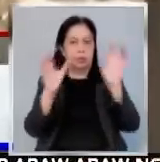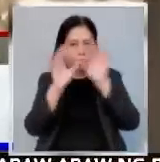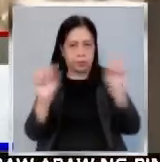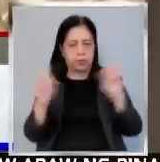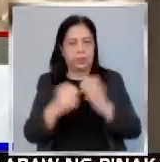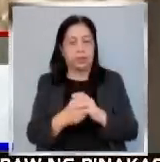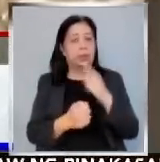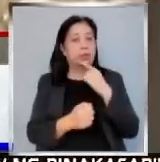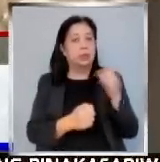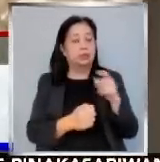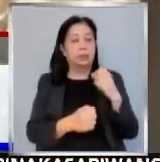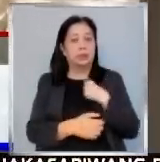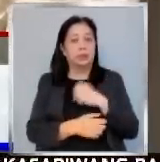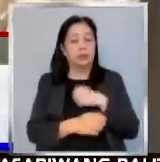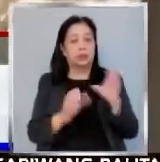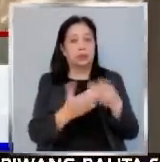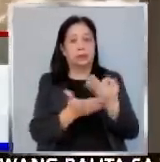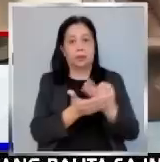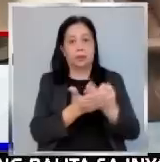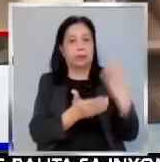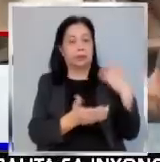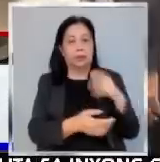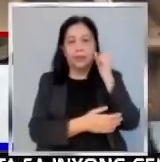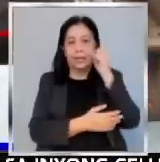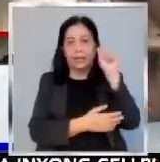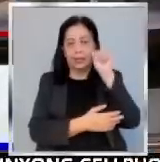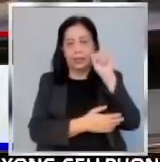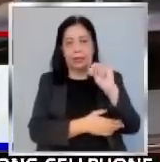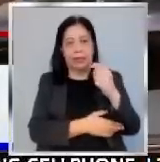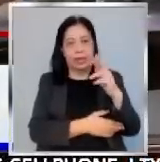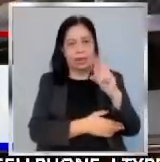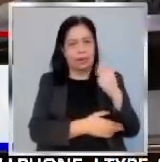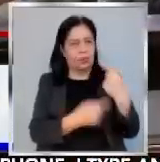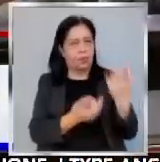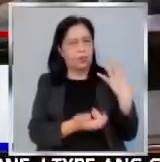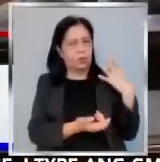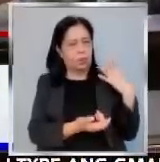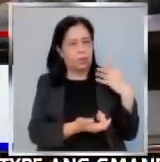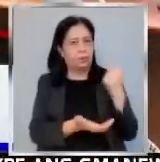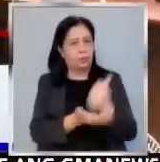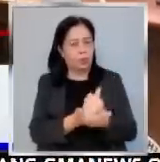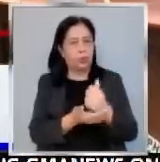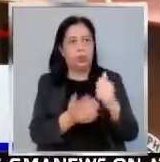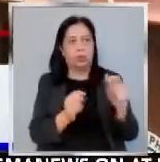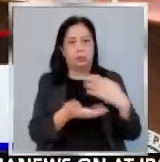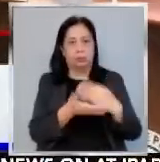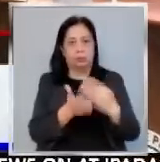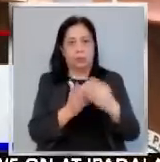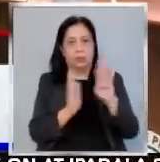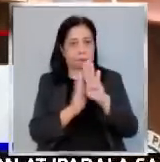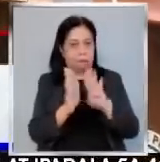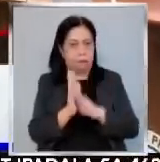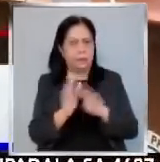naman kay Senate Committee on Finance Chair Sonny Angara, habang hinihintay nila ang approved budget bill ng Kamara, nakatakda na rin